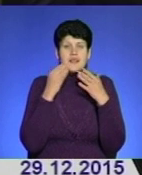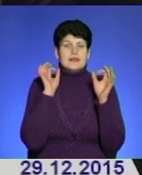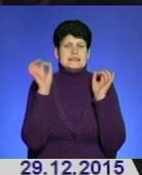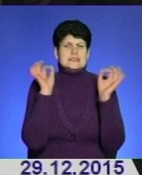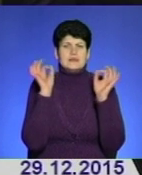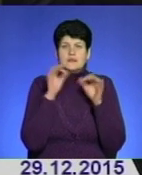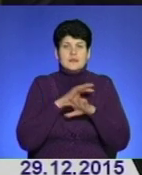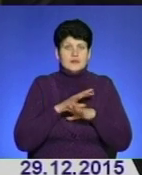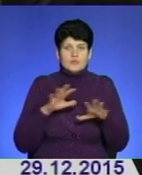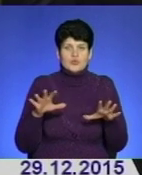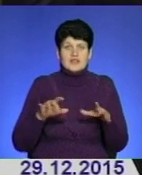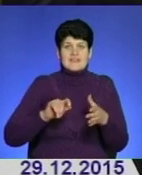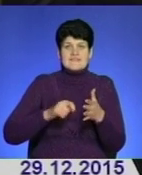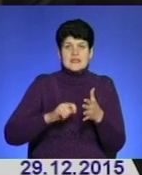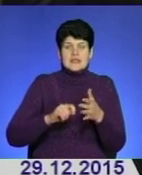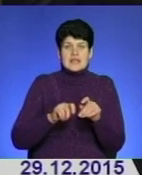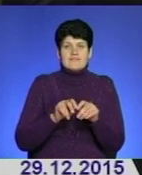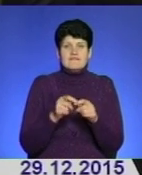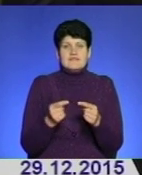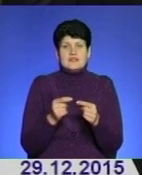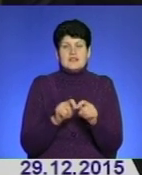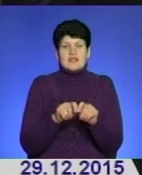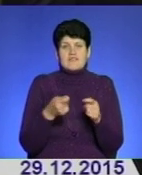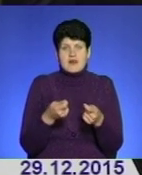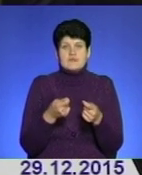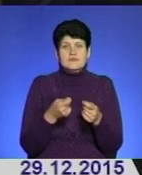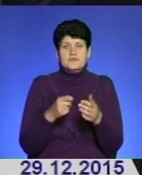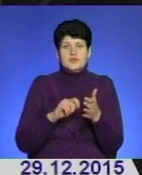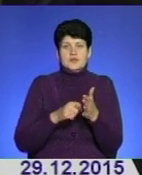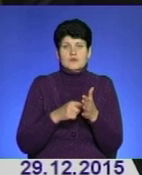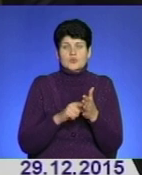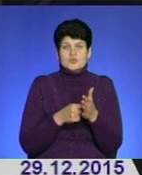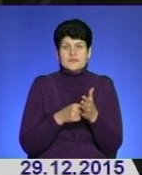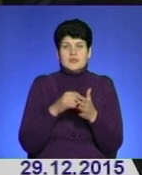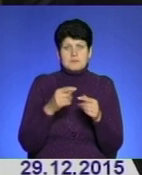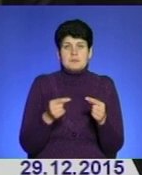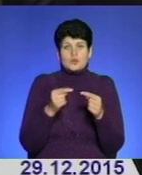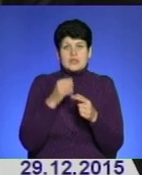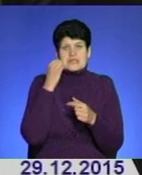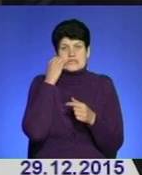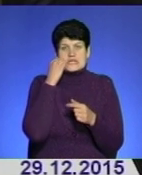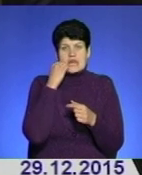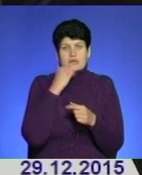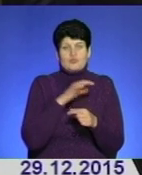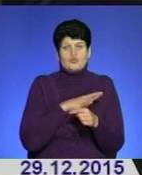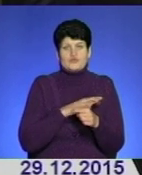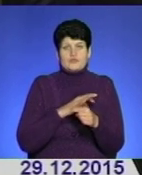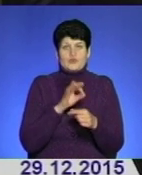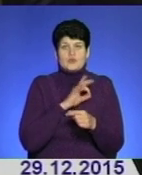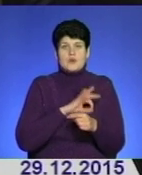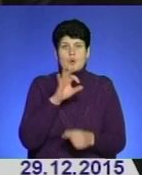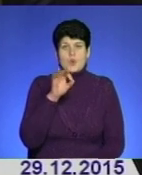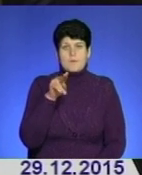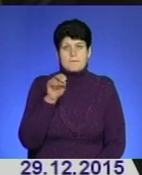які відкривав за допомогою цих ключів, які підходили до замків старих, бувших в користуванні автомобілів